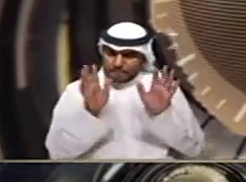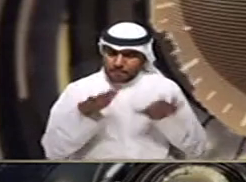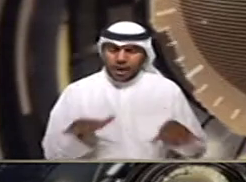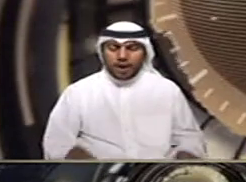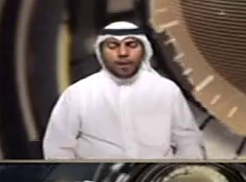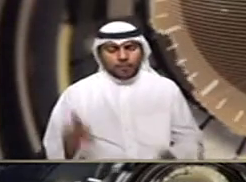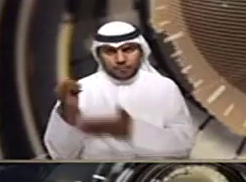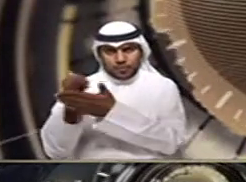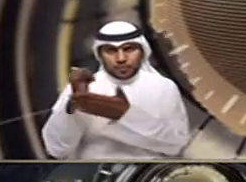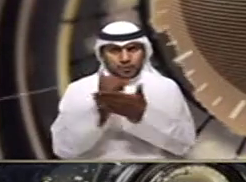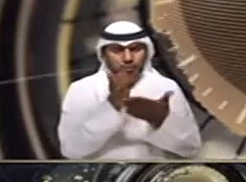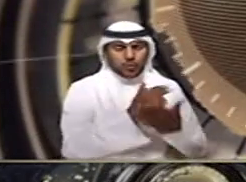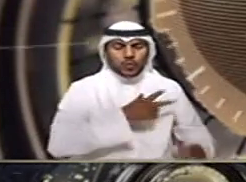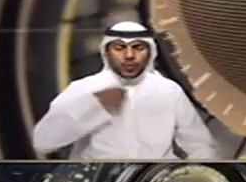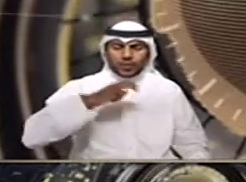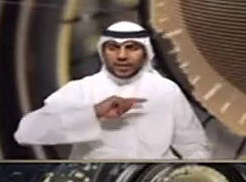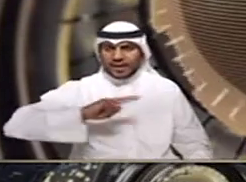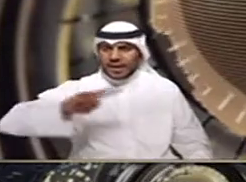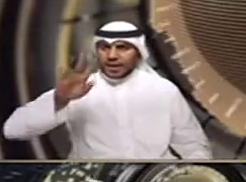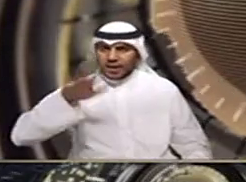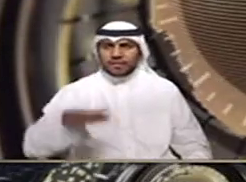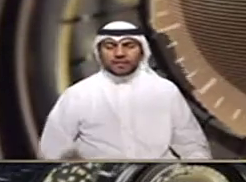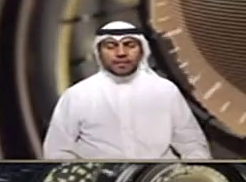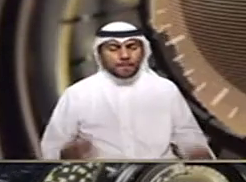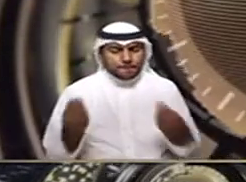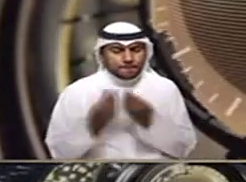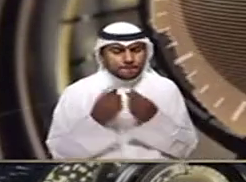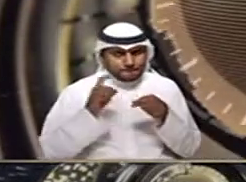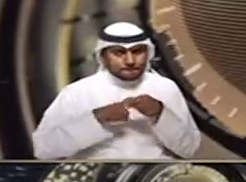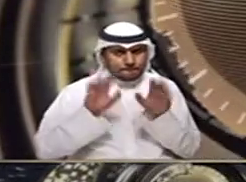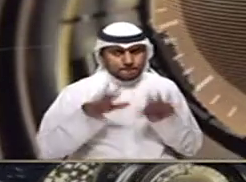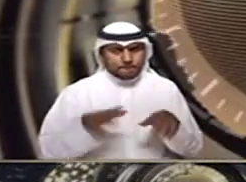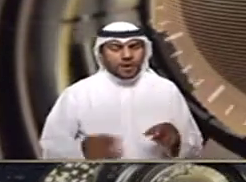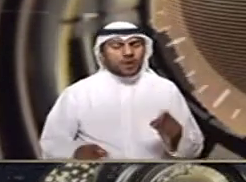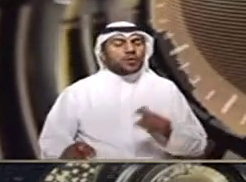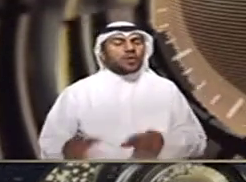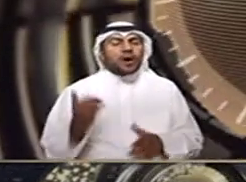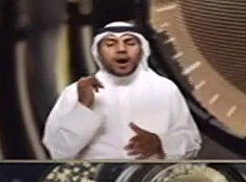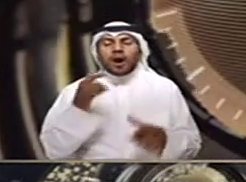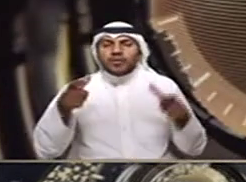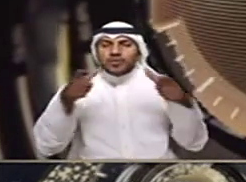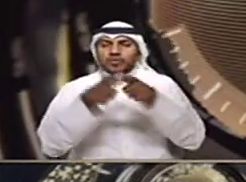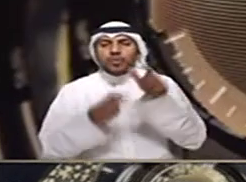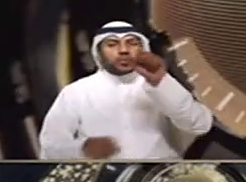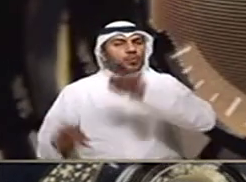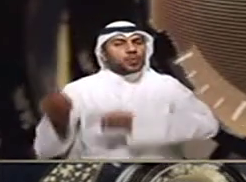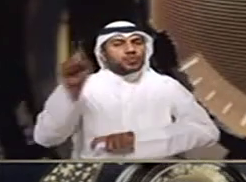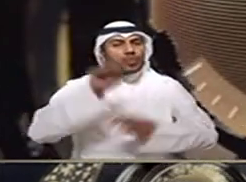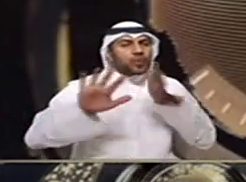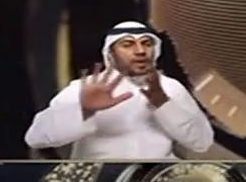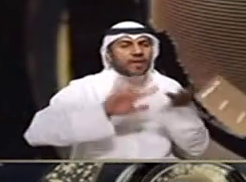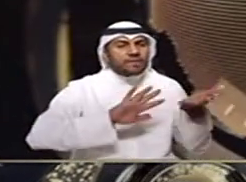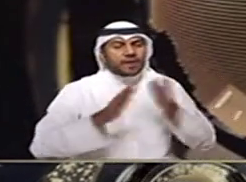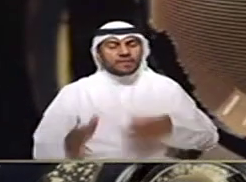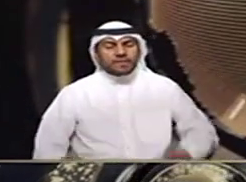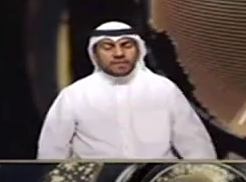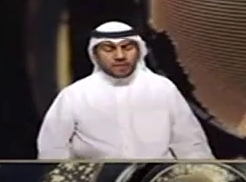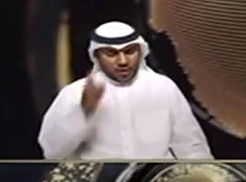العلاقة بتنفيذ محاور ومبادرات الاستراتيجية الوطنية، علاوة على عضوية جمعية